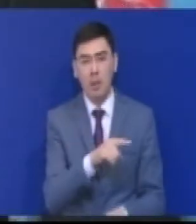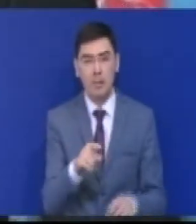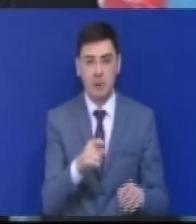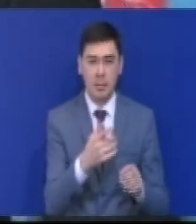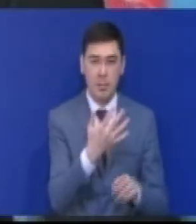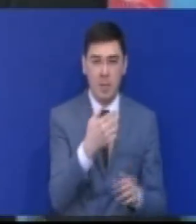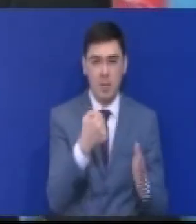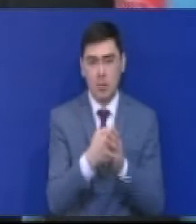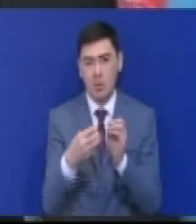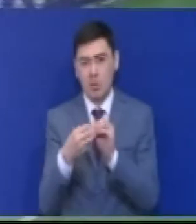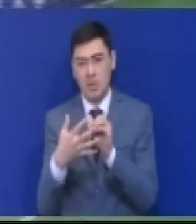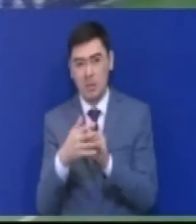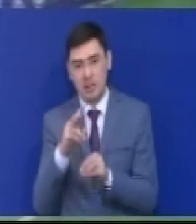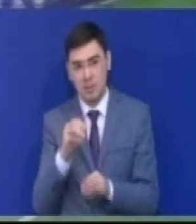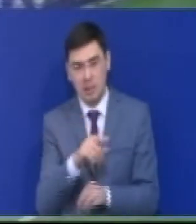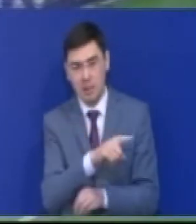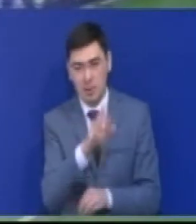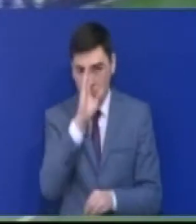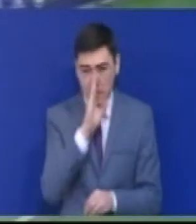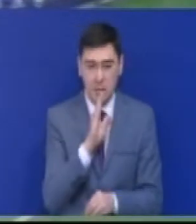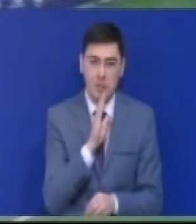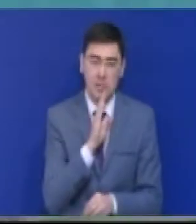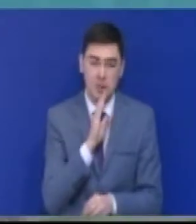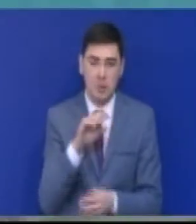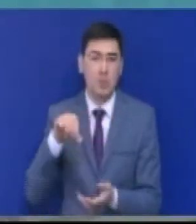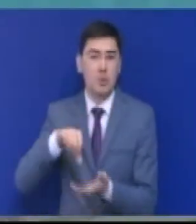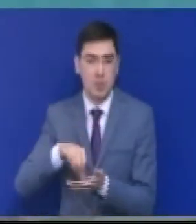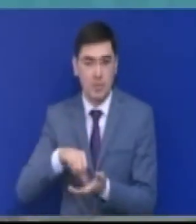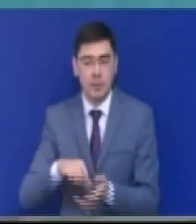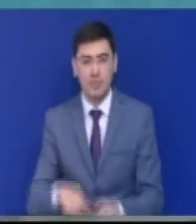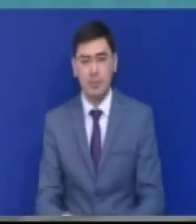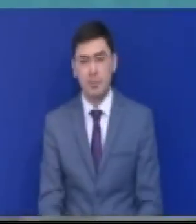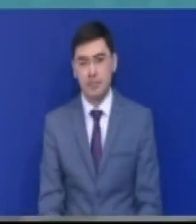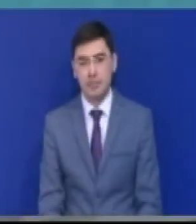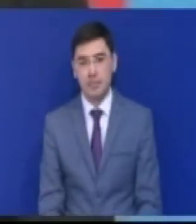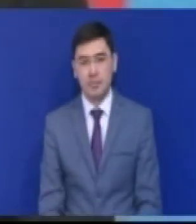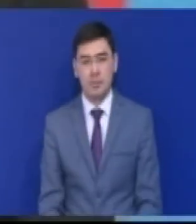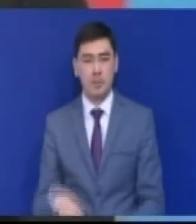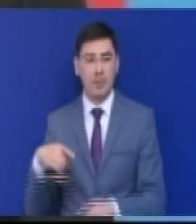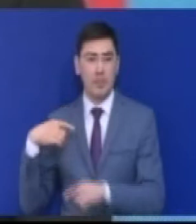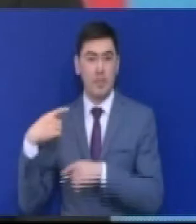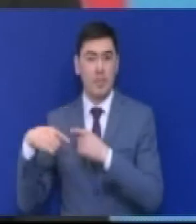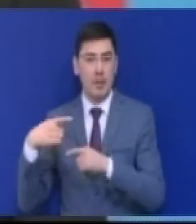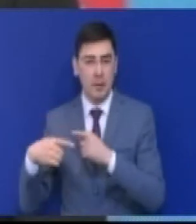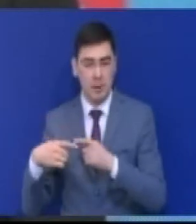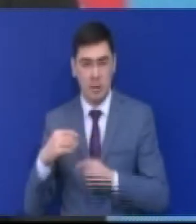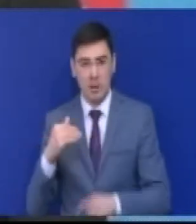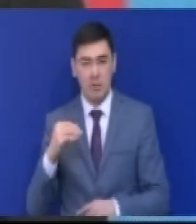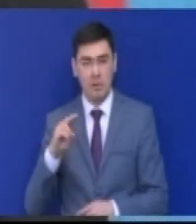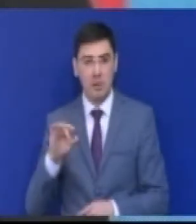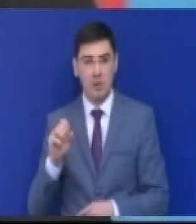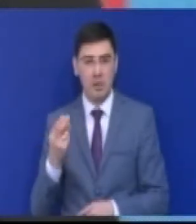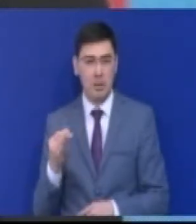лет. Среди юных спортсменов были как мальчики, так и девочки. За последние несколько лет областная федерация делает большую работу